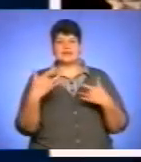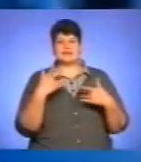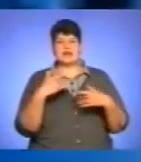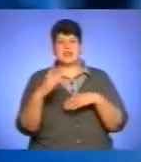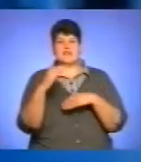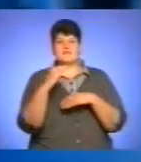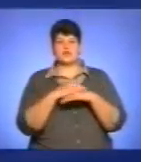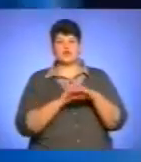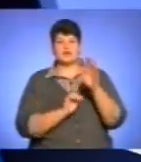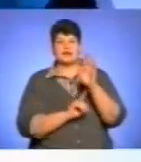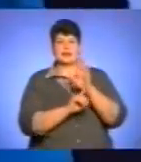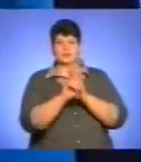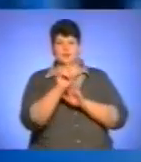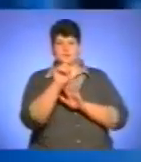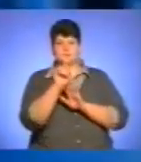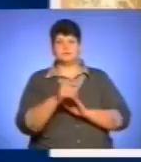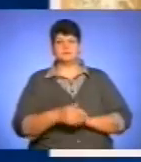Дебют».